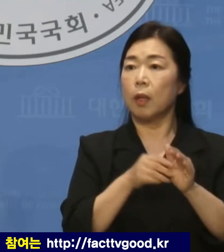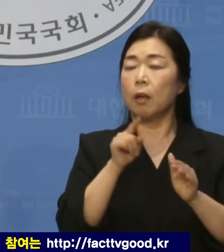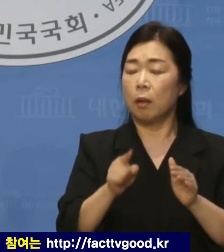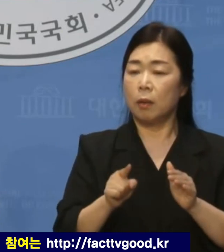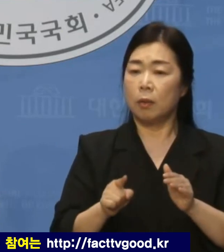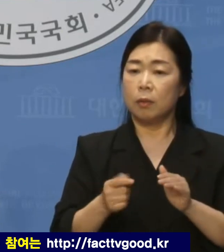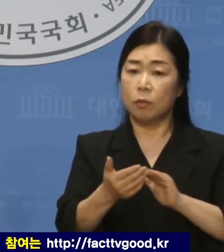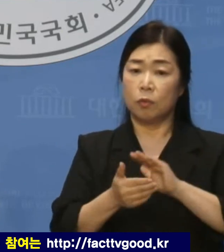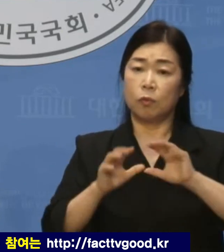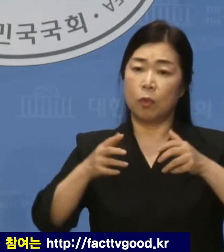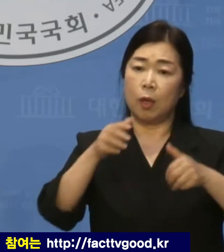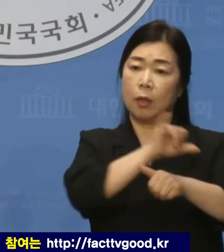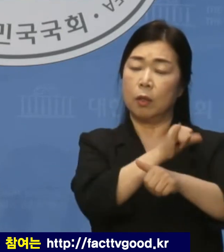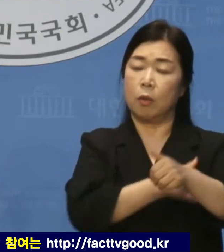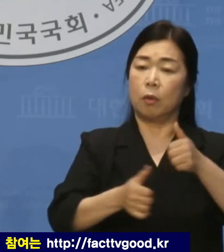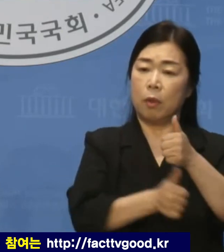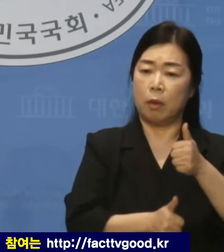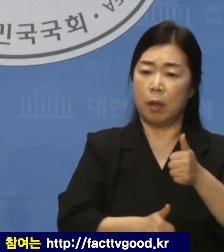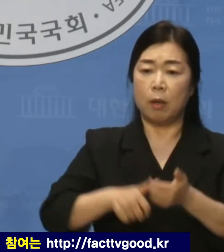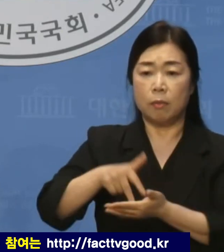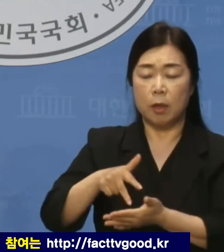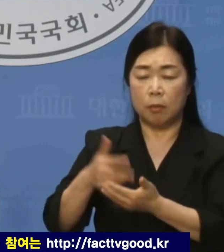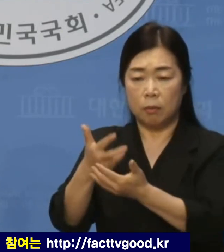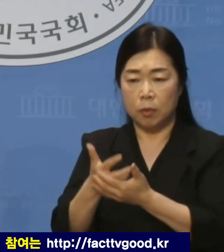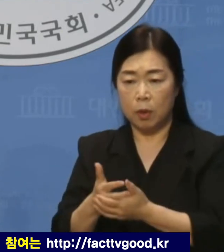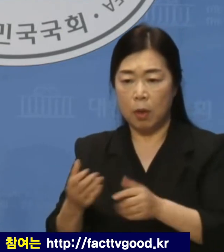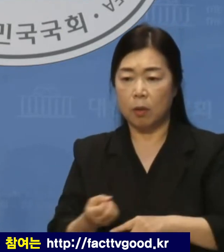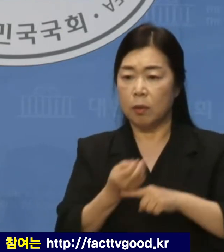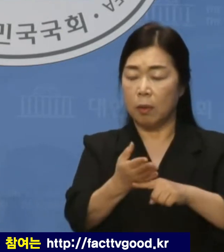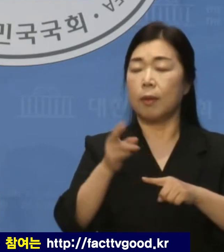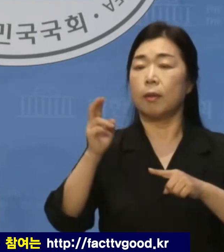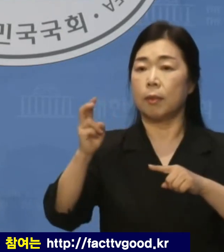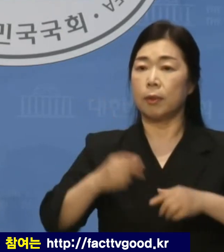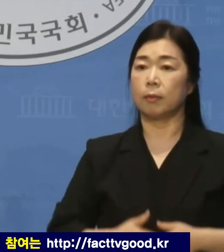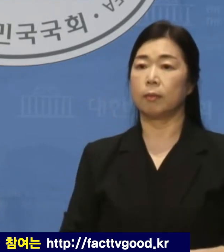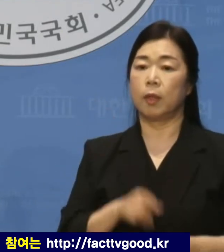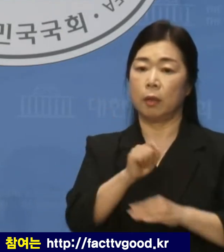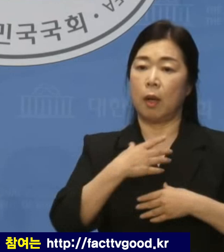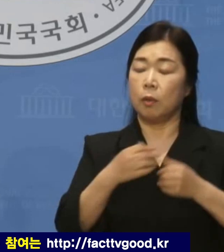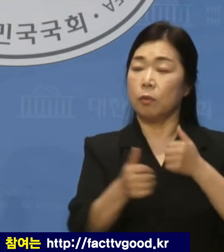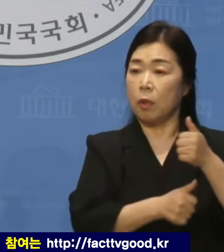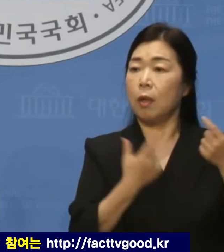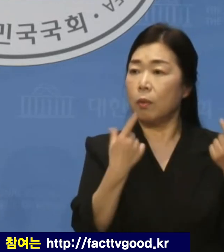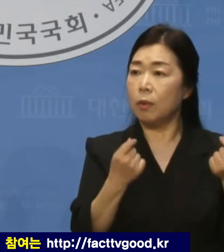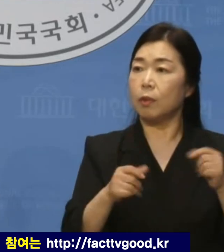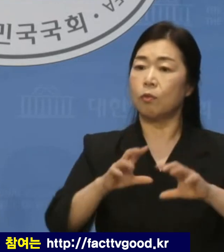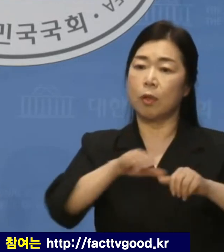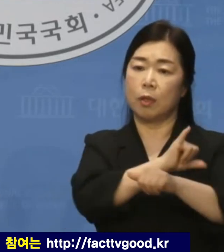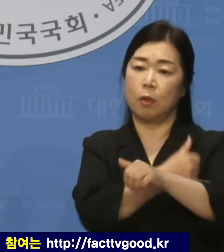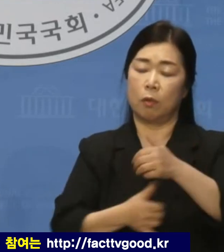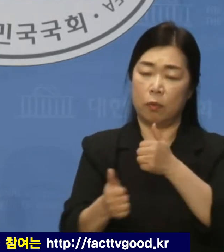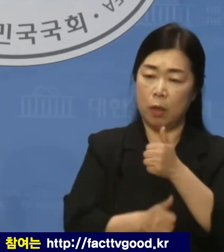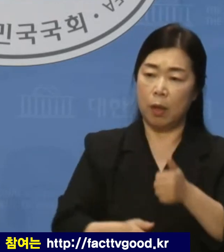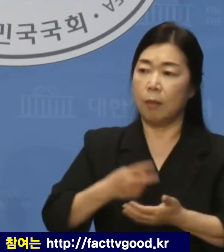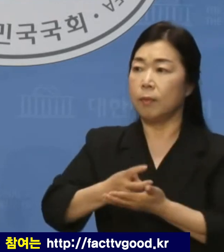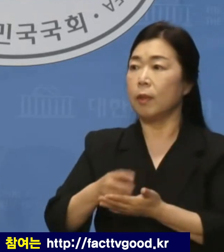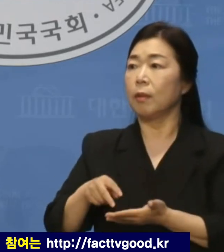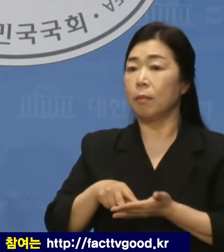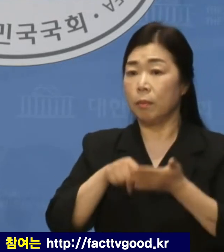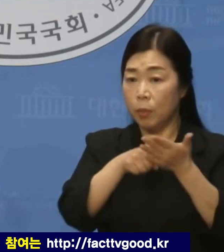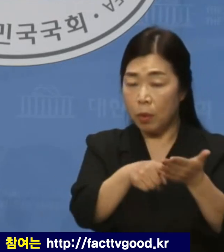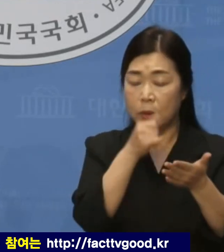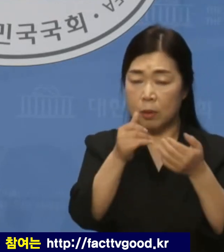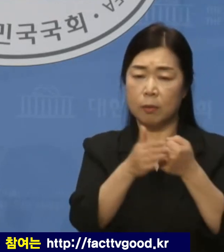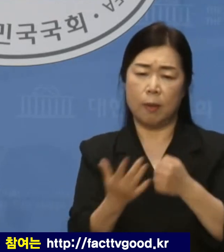이 아마 국가인권위원회의 의견도 국회로 조속히 전달될 것 같은데요. 행안위원회에서도 국가인권위원회의 의견 표명이